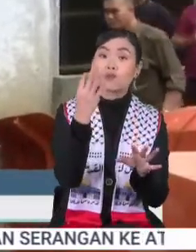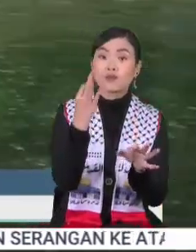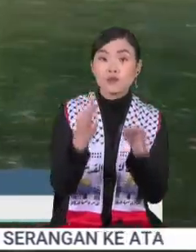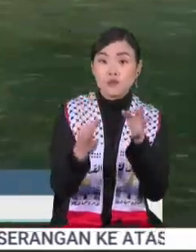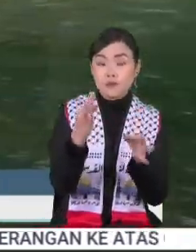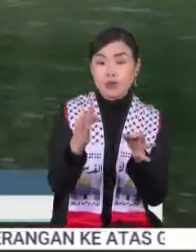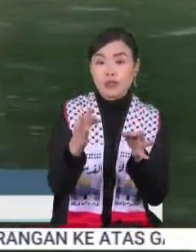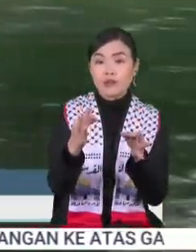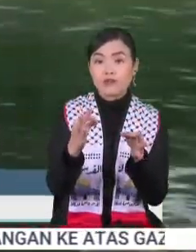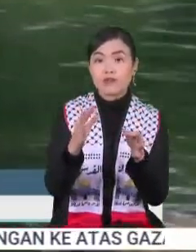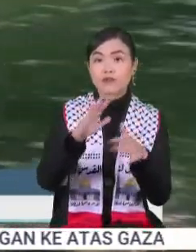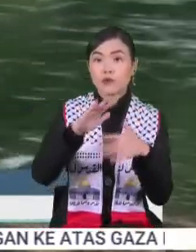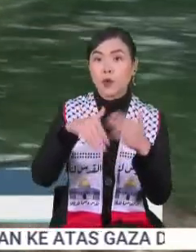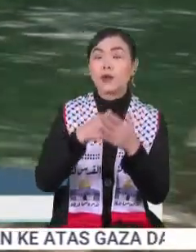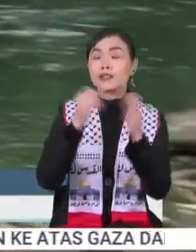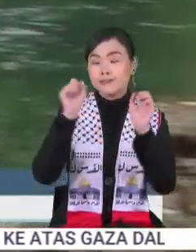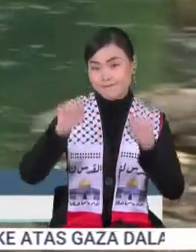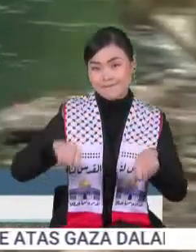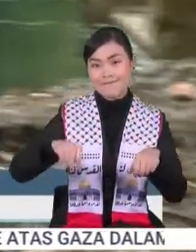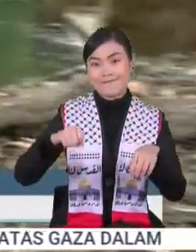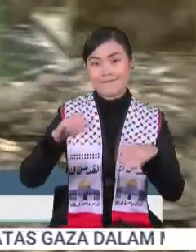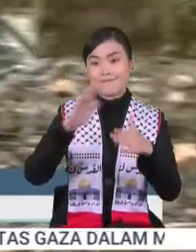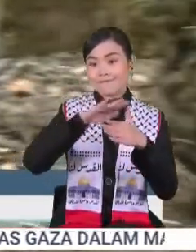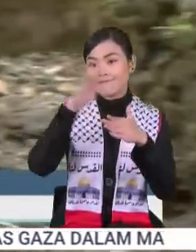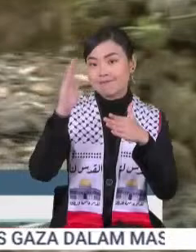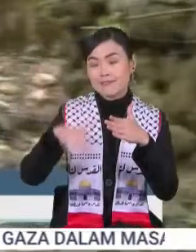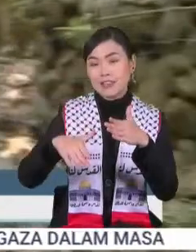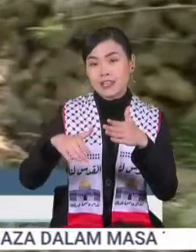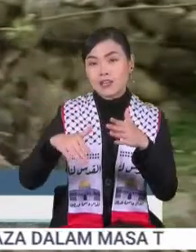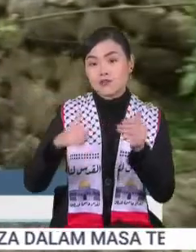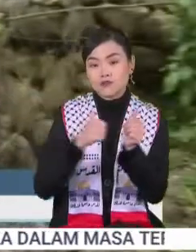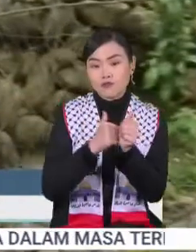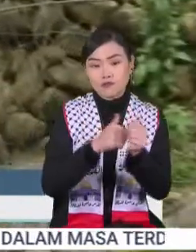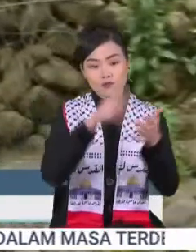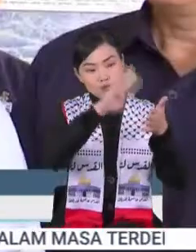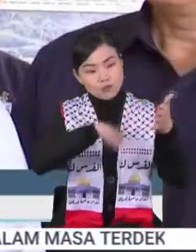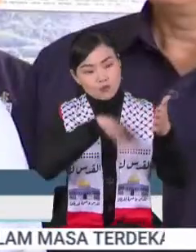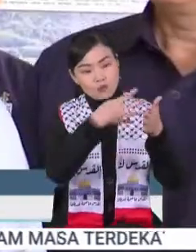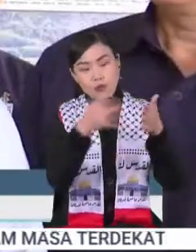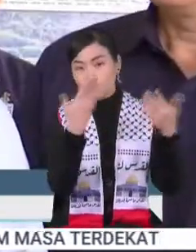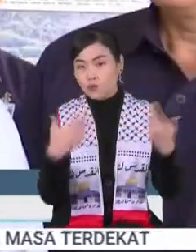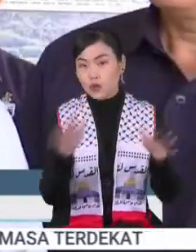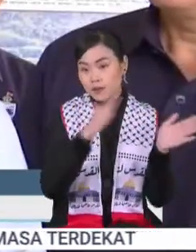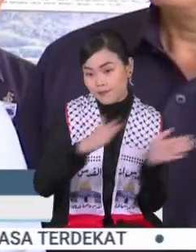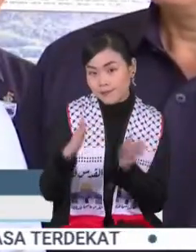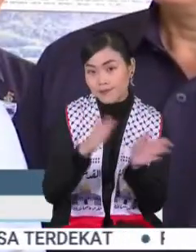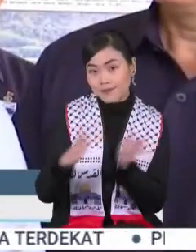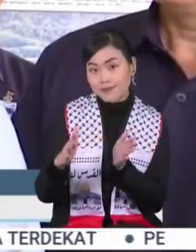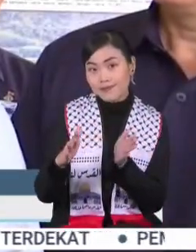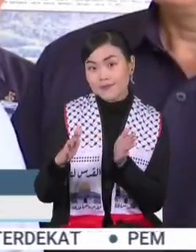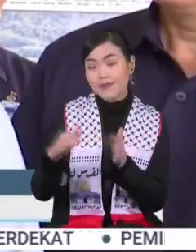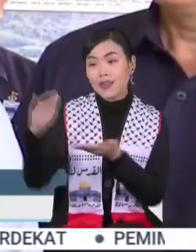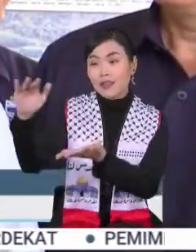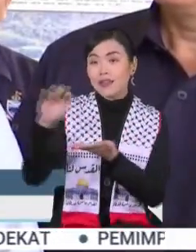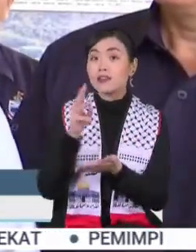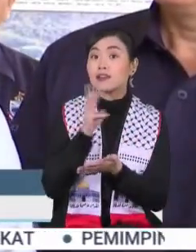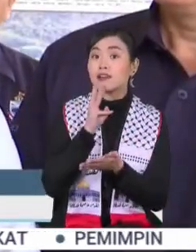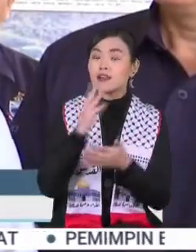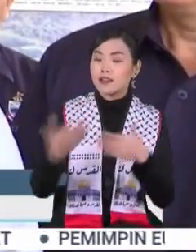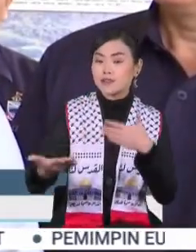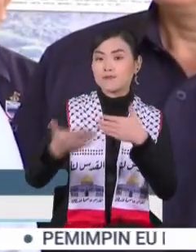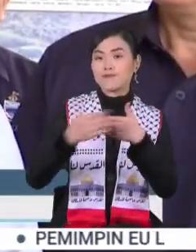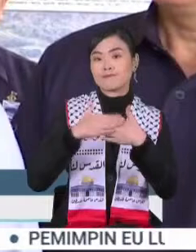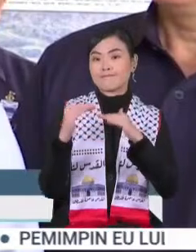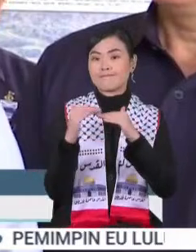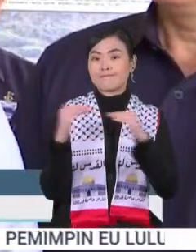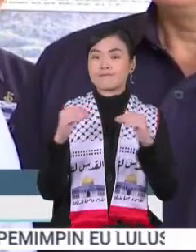ianya dapat disiapkan mengikut jadual yang dirancang maka bekalan air dijangka kembali